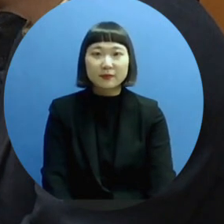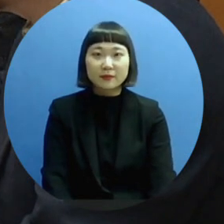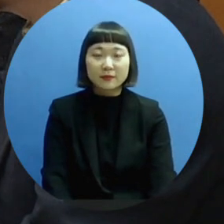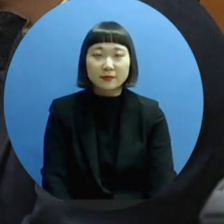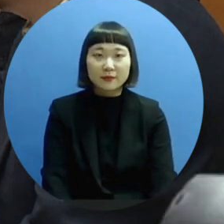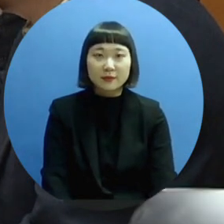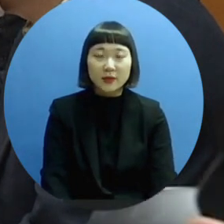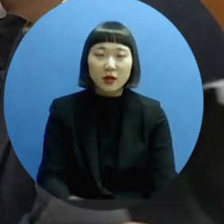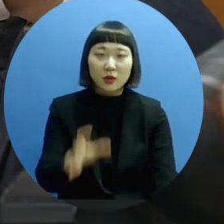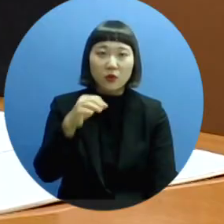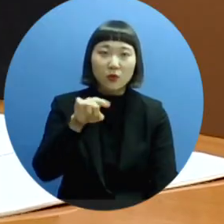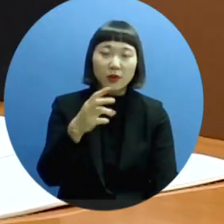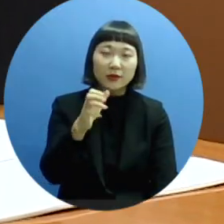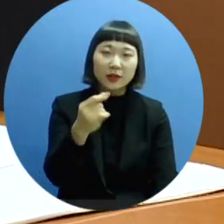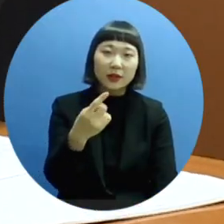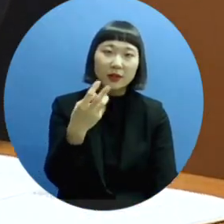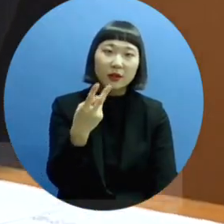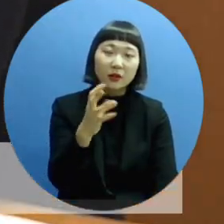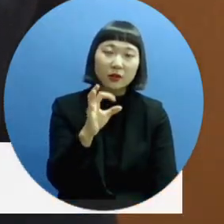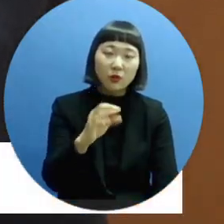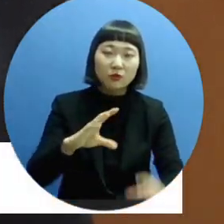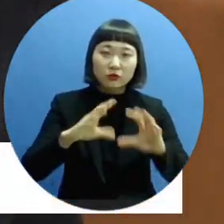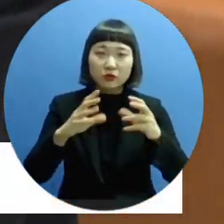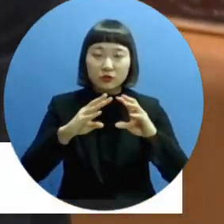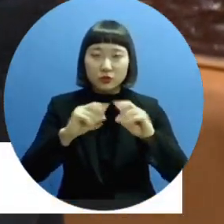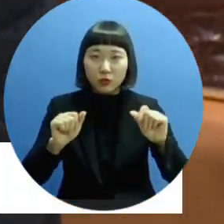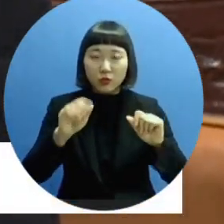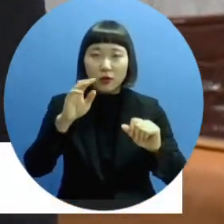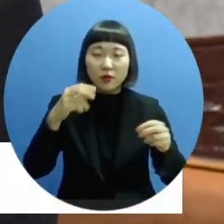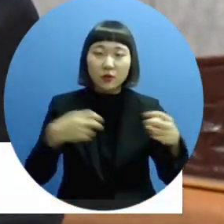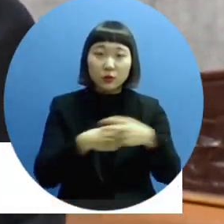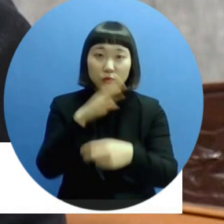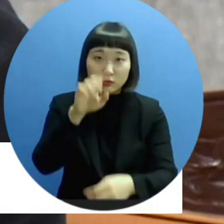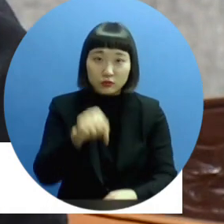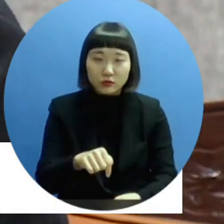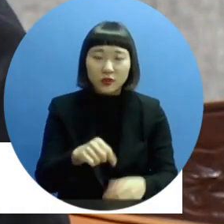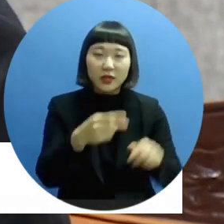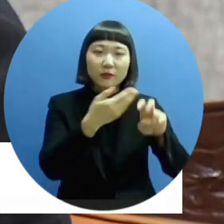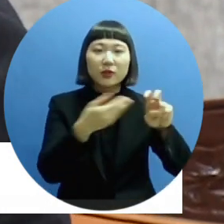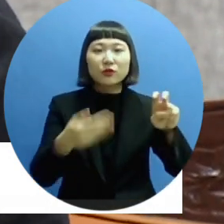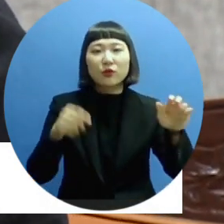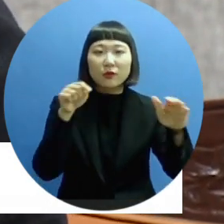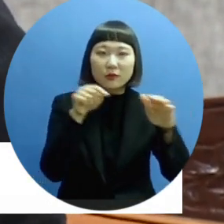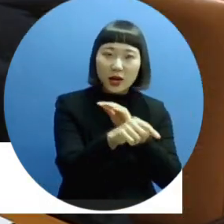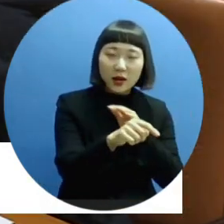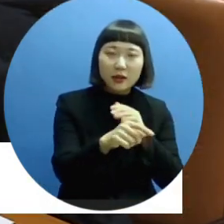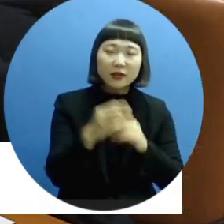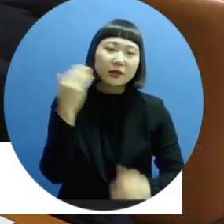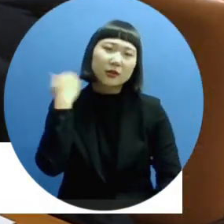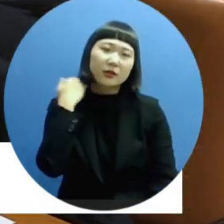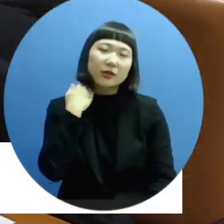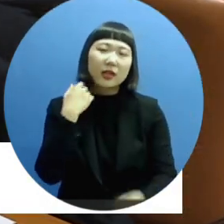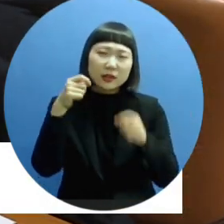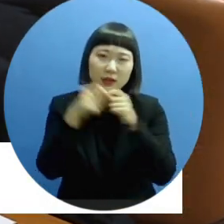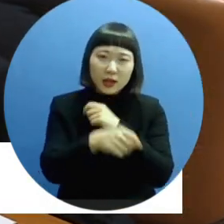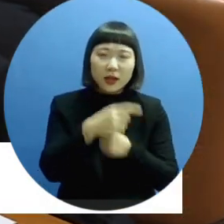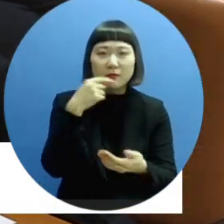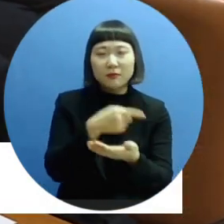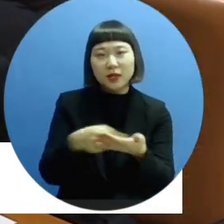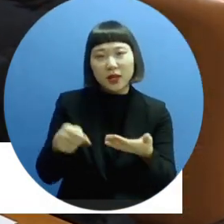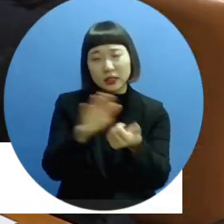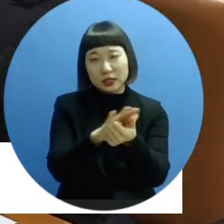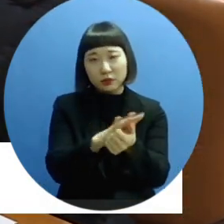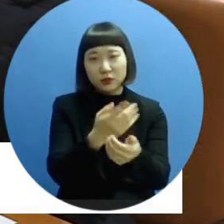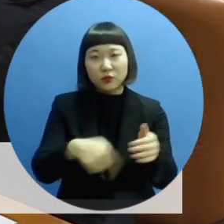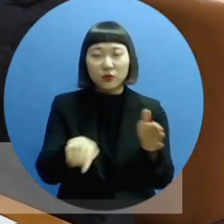원희룡 국토교통부 장관은 지난 18일 미추홀구를 방문하고 전세 사기 피해 지원을 위한 방안을 관계 기관과